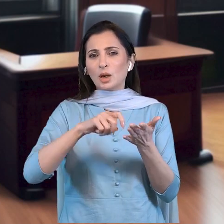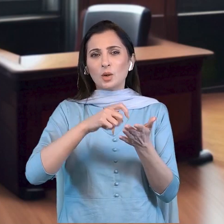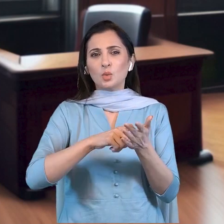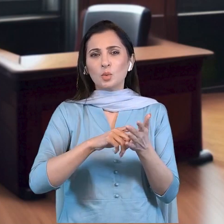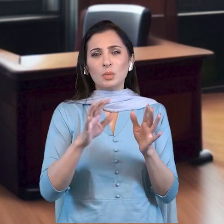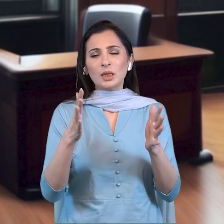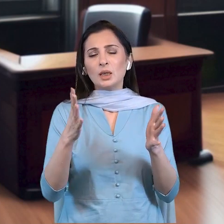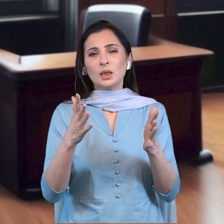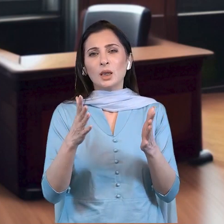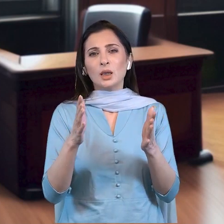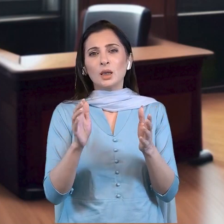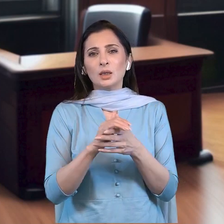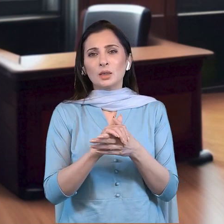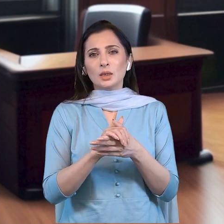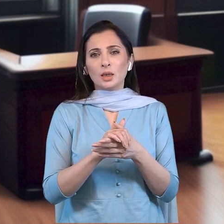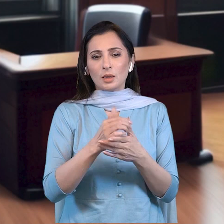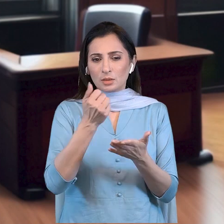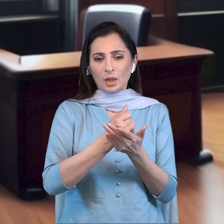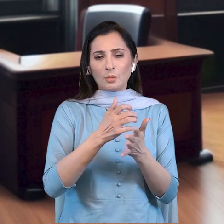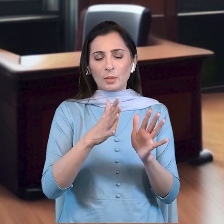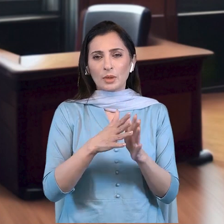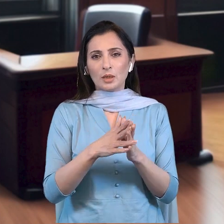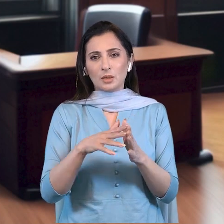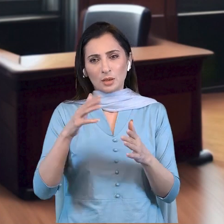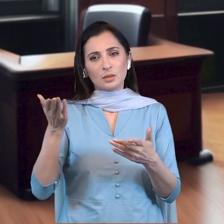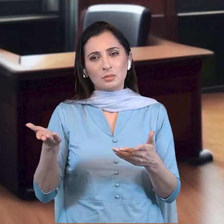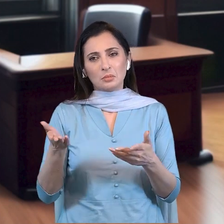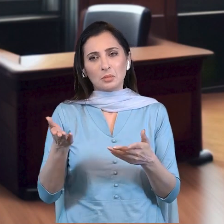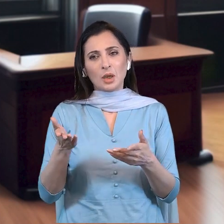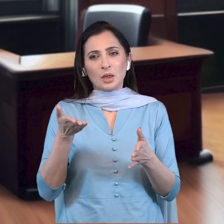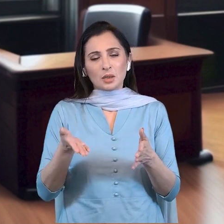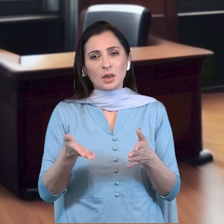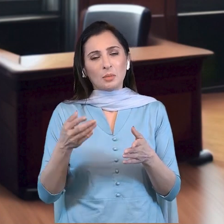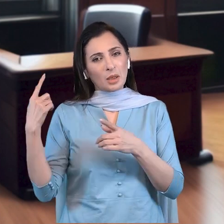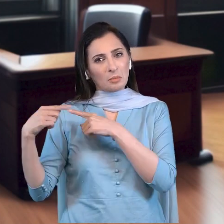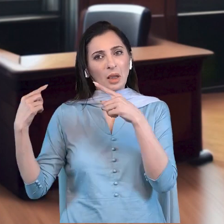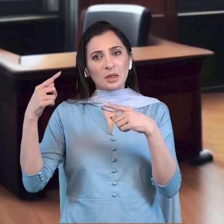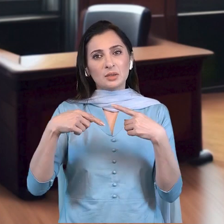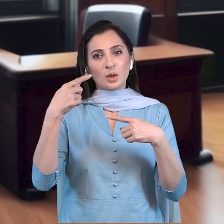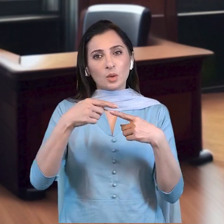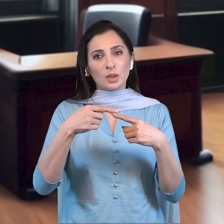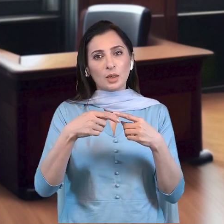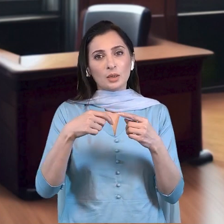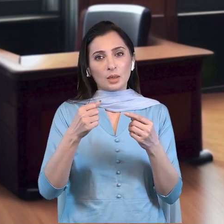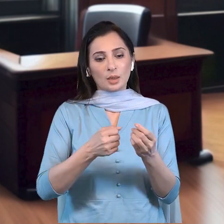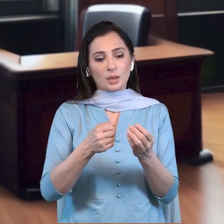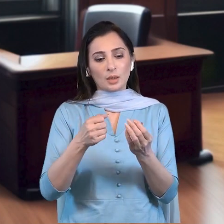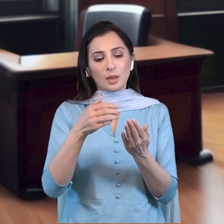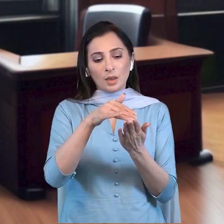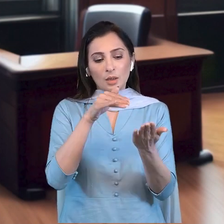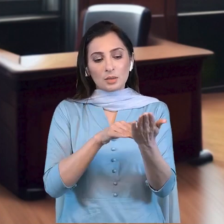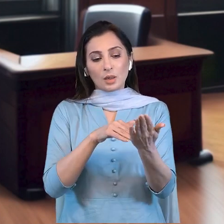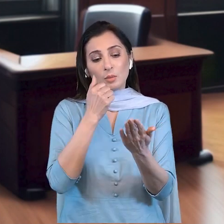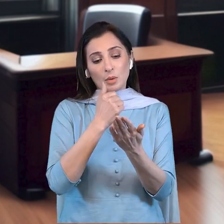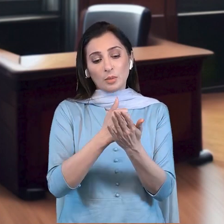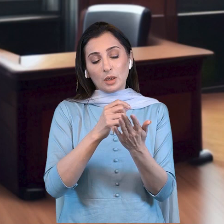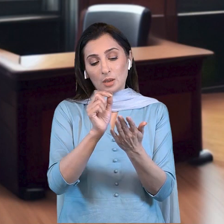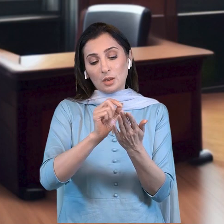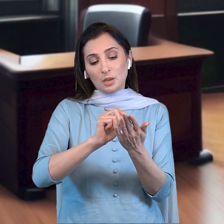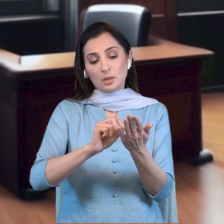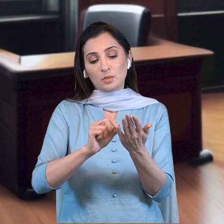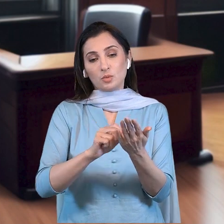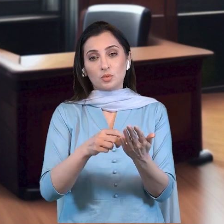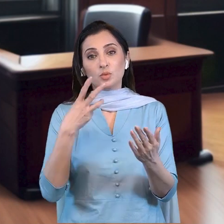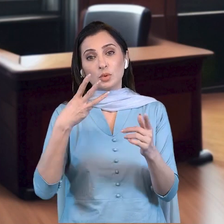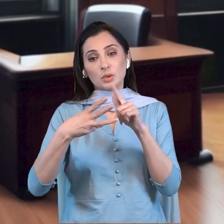پر بھی ڈائیورس ہونی چاہیے. تو وہ 3 طلاقیں دیتا ہے ہسبینڈ، اور وہ پھر یونین کونسل میں رجسٹر ہو کے وہاں پہ